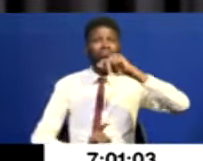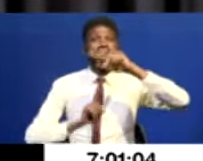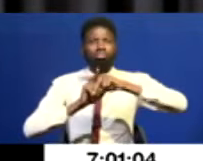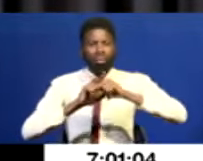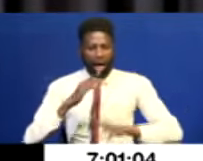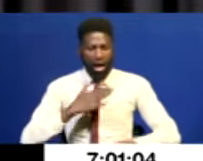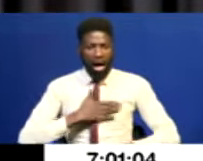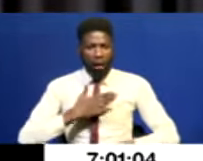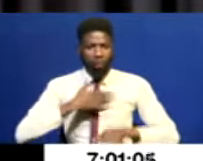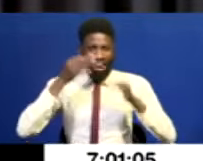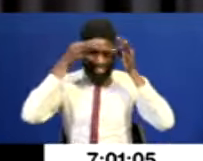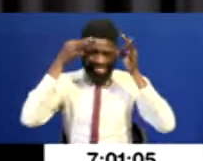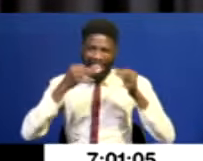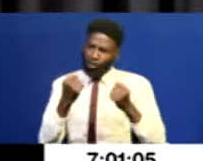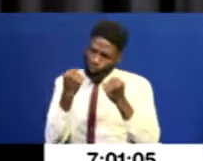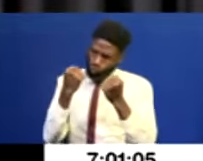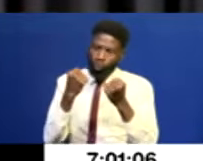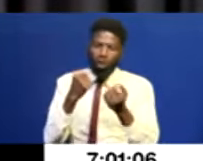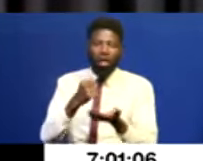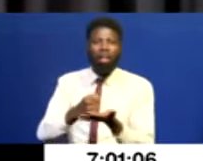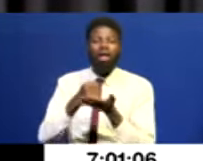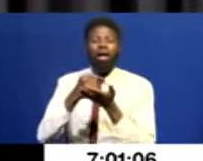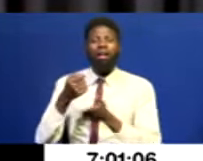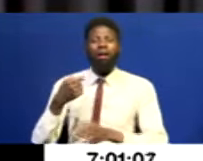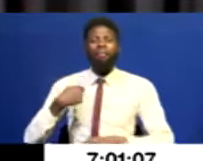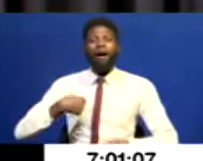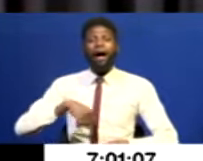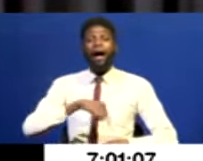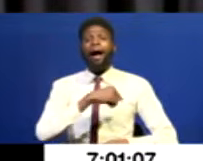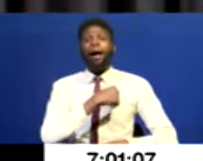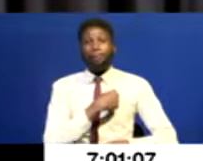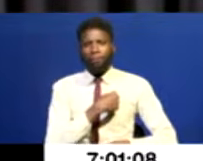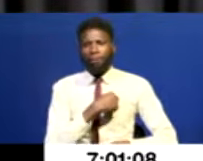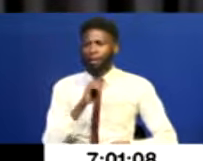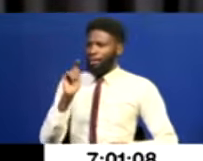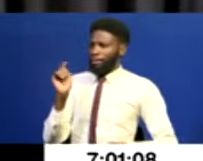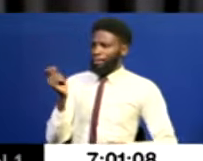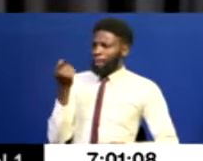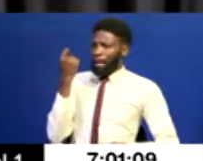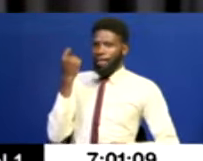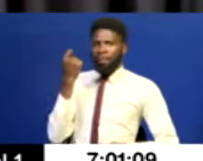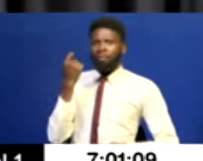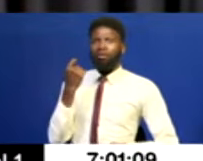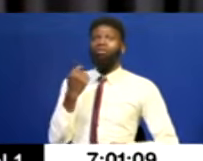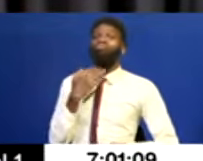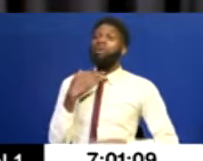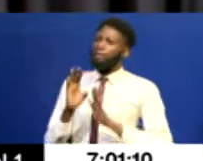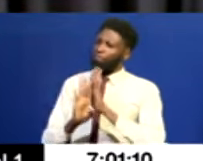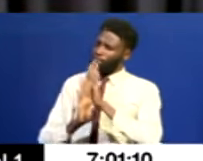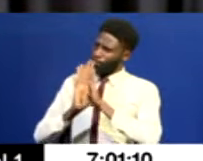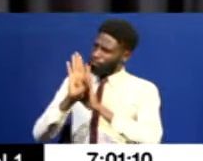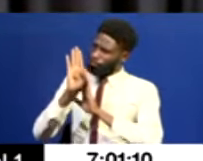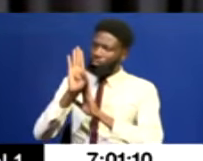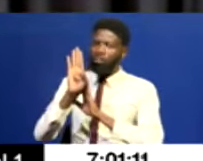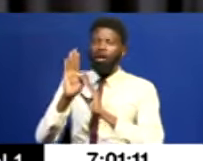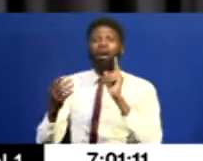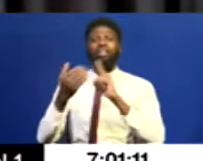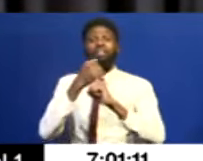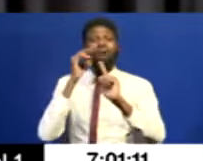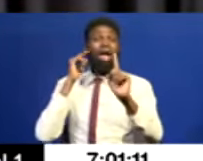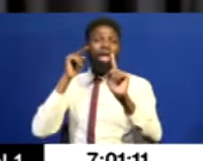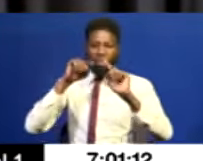unlock the possibilities of the Kenya we all want for ourselves and for our